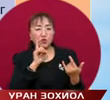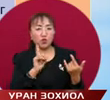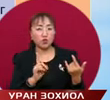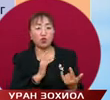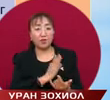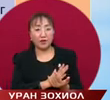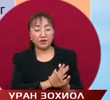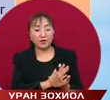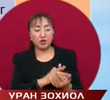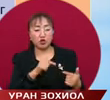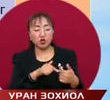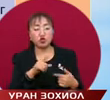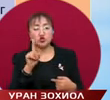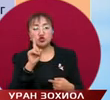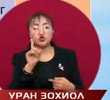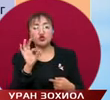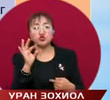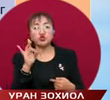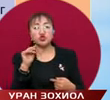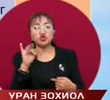За энэ дэр зөрчлүүд үүсцэн байна тийм ээ.